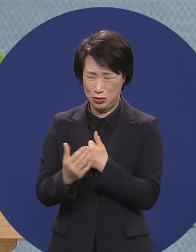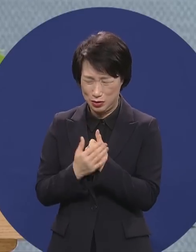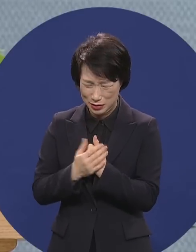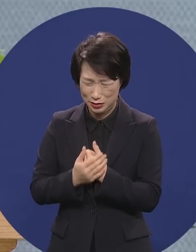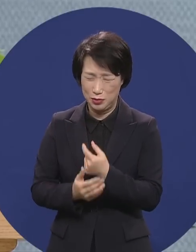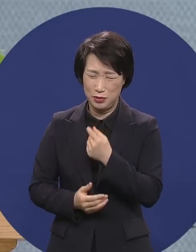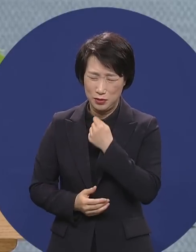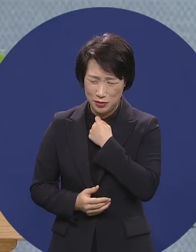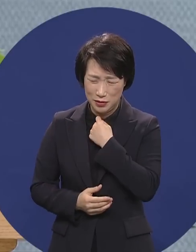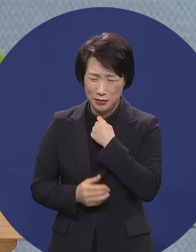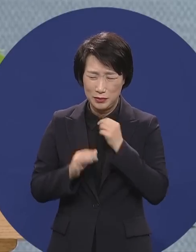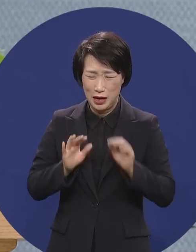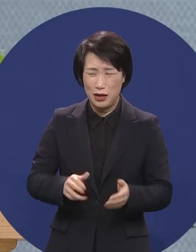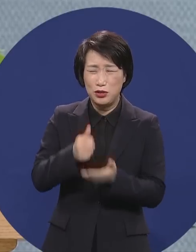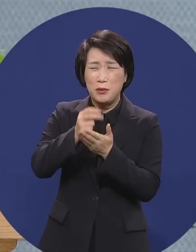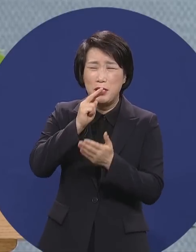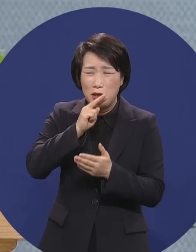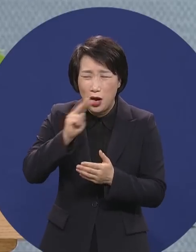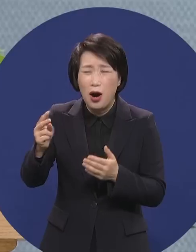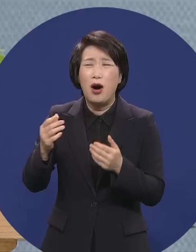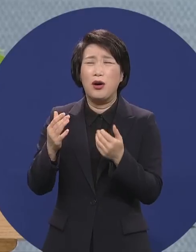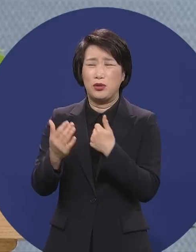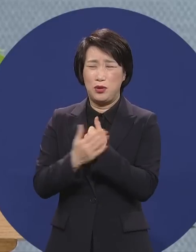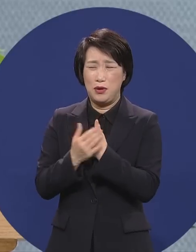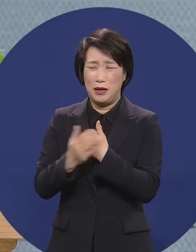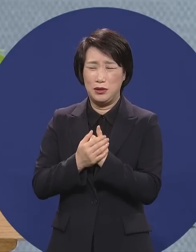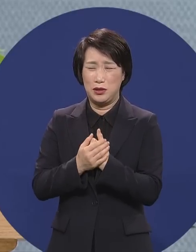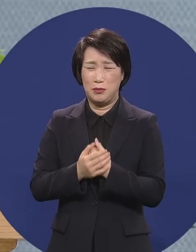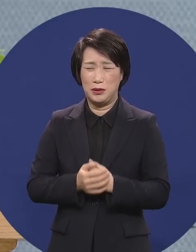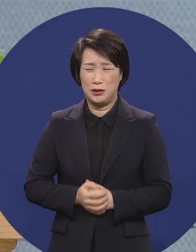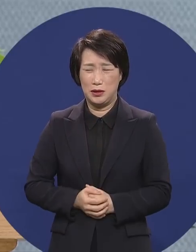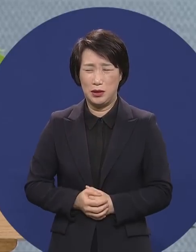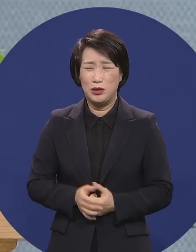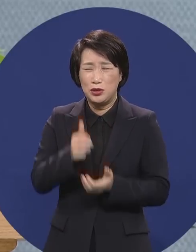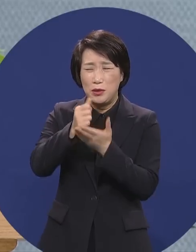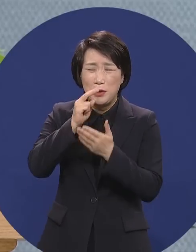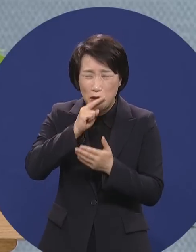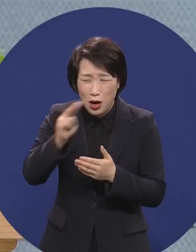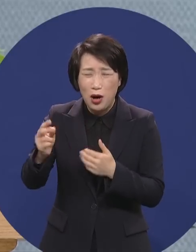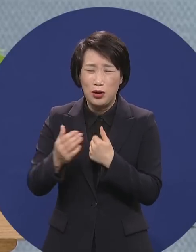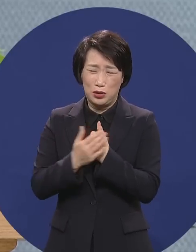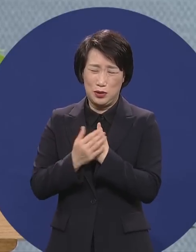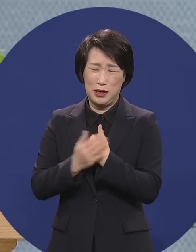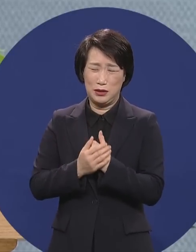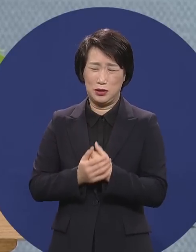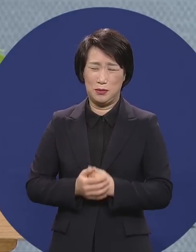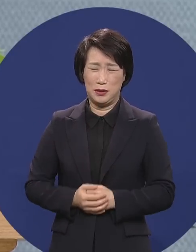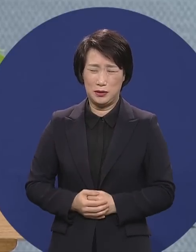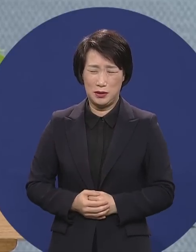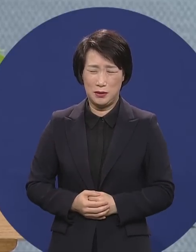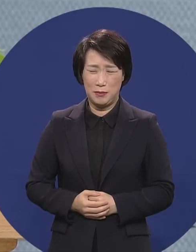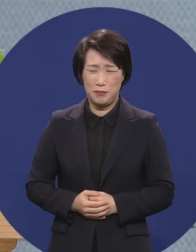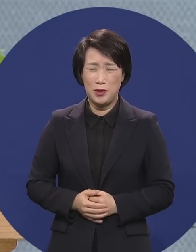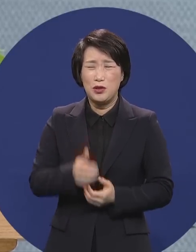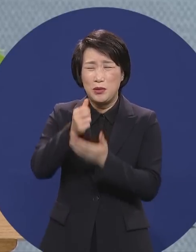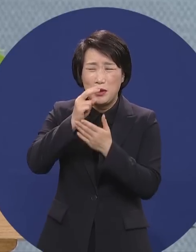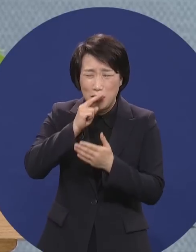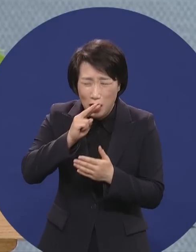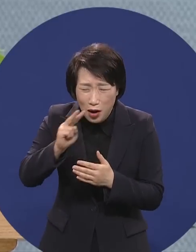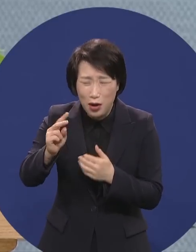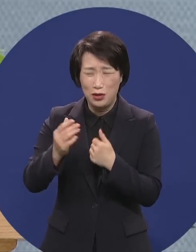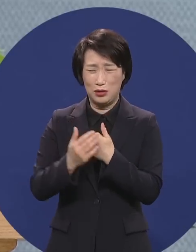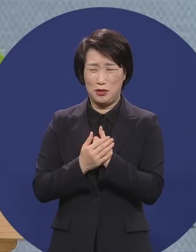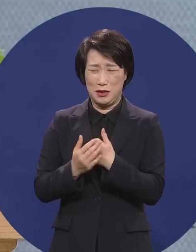도와주시기를 원합니다. 주여 역사하여 주시옵소서. 주여 역사하여 주시옵소서. 주여